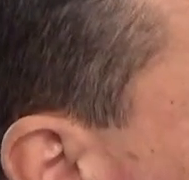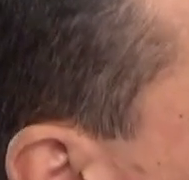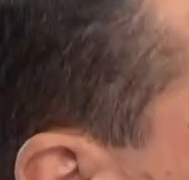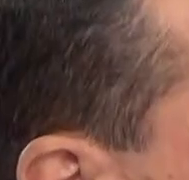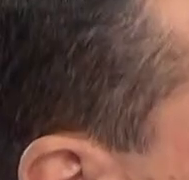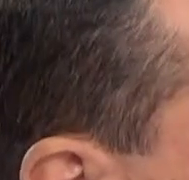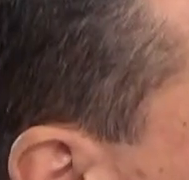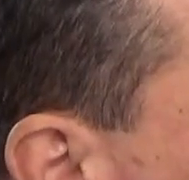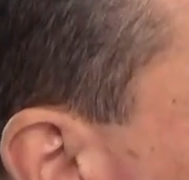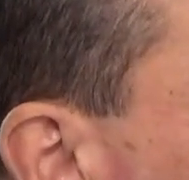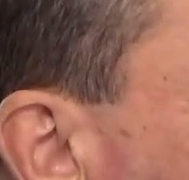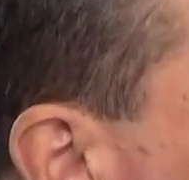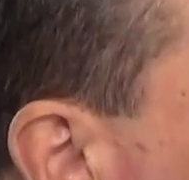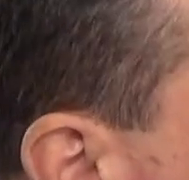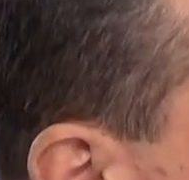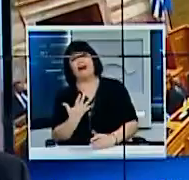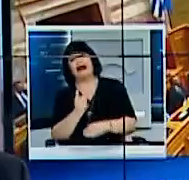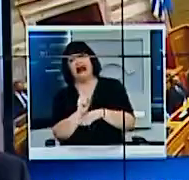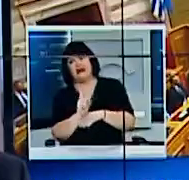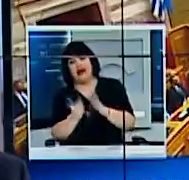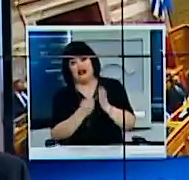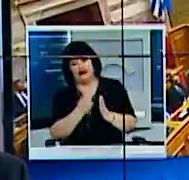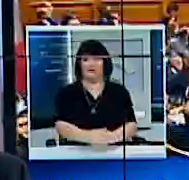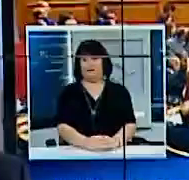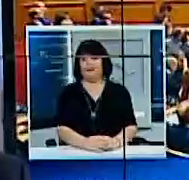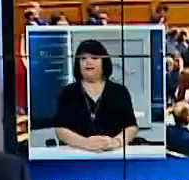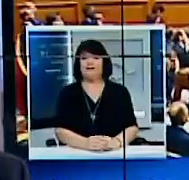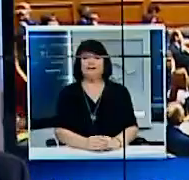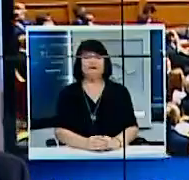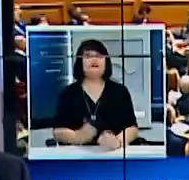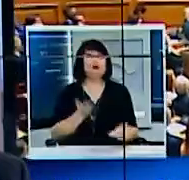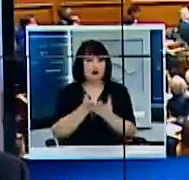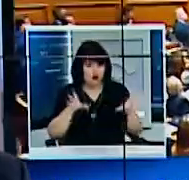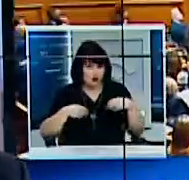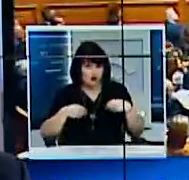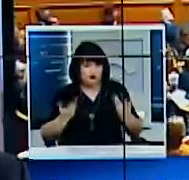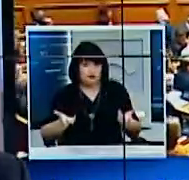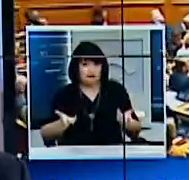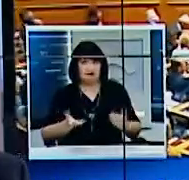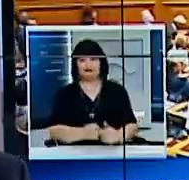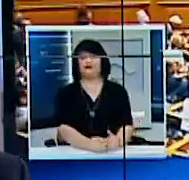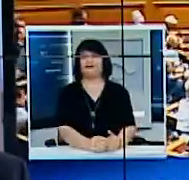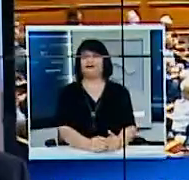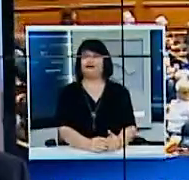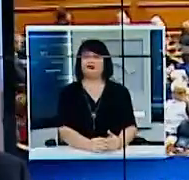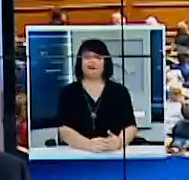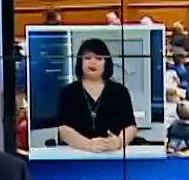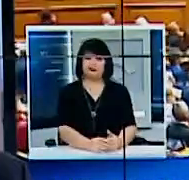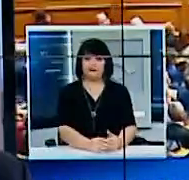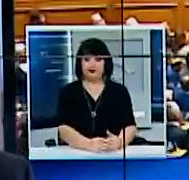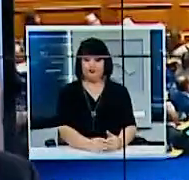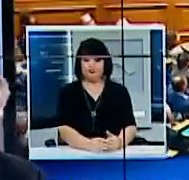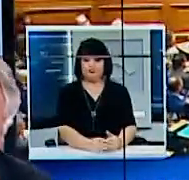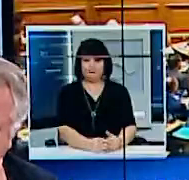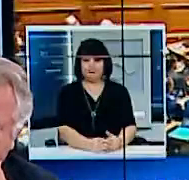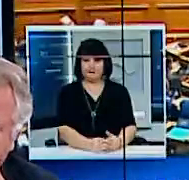πρέπει να έχουν λόγο και στη νέα διακυβέρνηση. Στο κράτος. Στο κράτος. Αυτό δεν μπορείς να το βγάλεις από το μυαλό όλων. Παρόλα